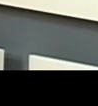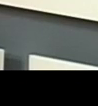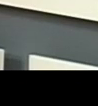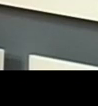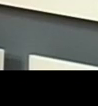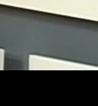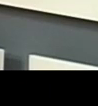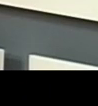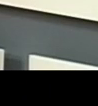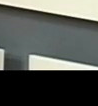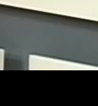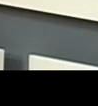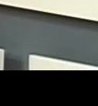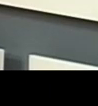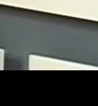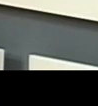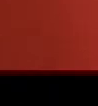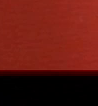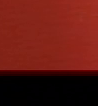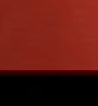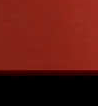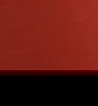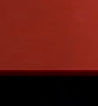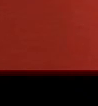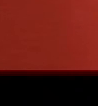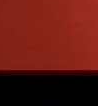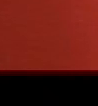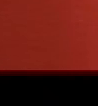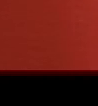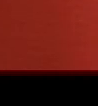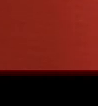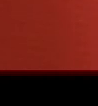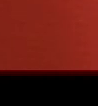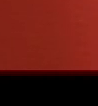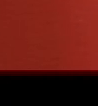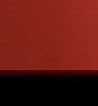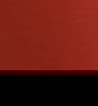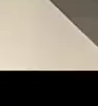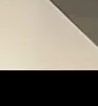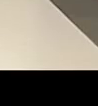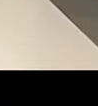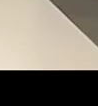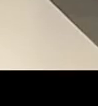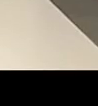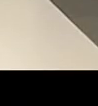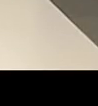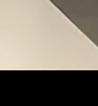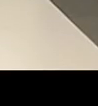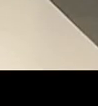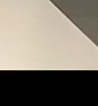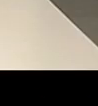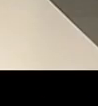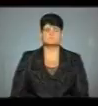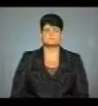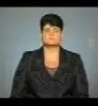опадів, і ми практично з 30 днів, 20 днів простояли в зв'язку з тим, що неможливо було проводити роботи в зв'язку з погодними умовами. Да, була